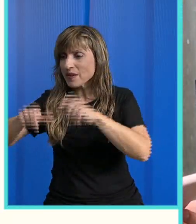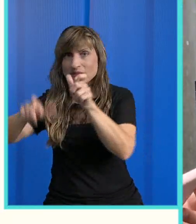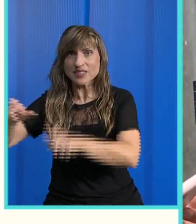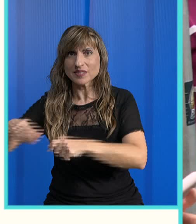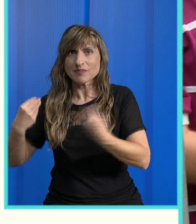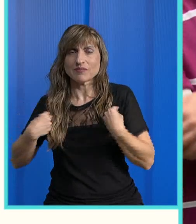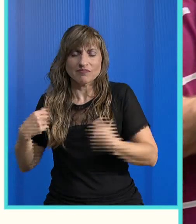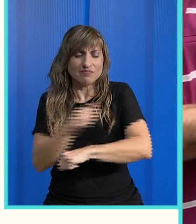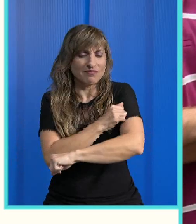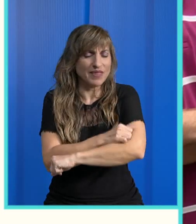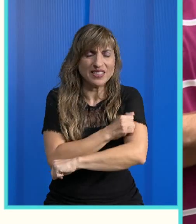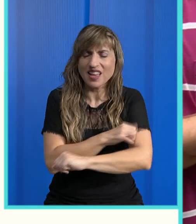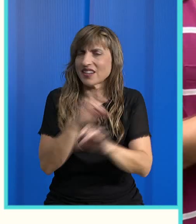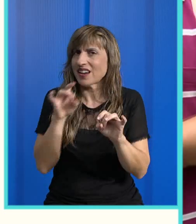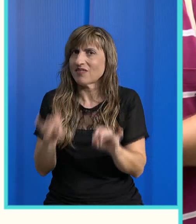la precarietat.